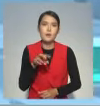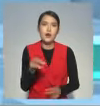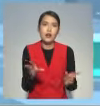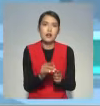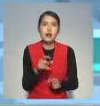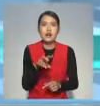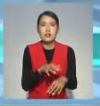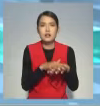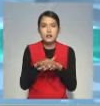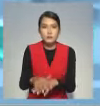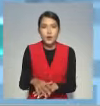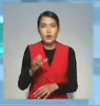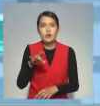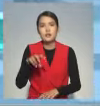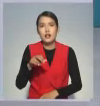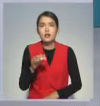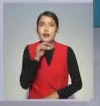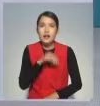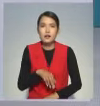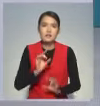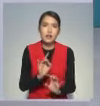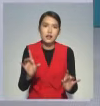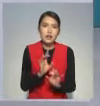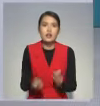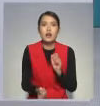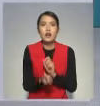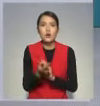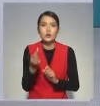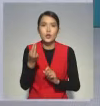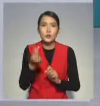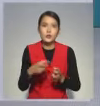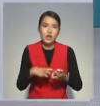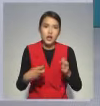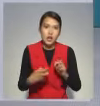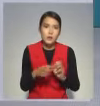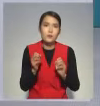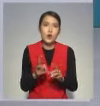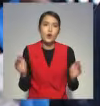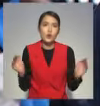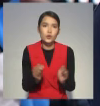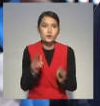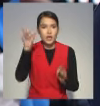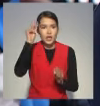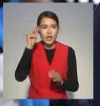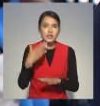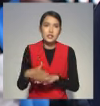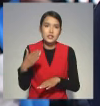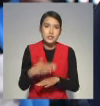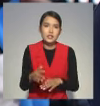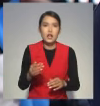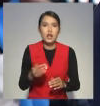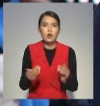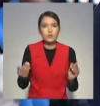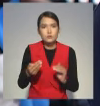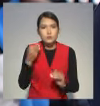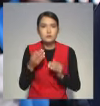и ассоциацией «Лодала». Эксперты рассказывают о том, откуда берутся финансовые проблемы, как уменьшить количество кредитов и уберечься